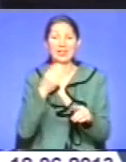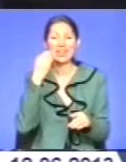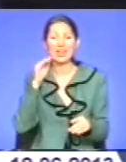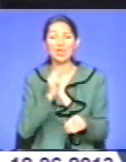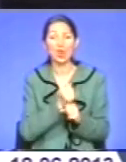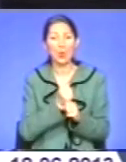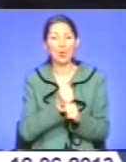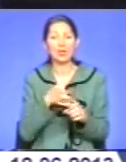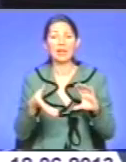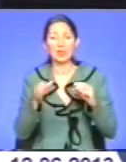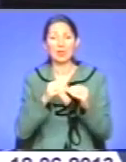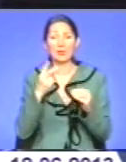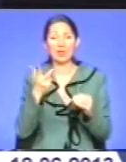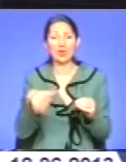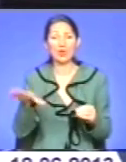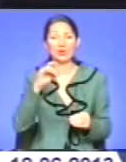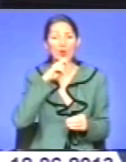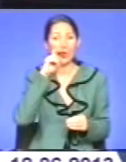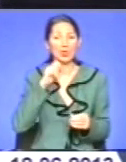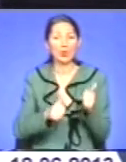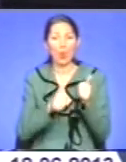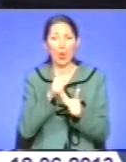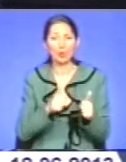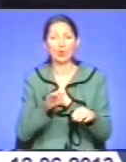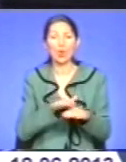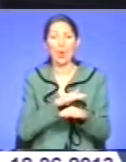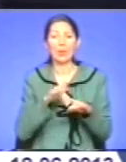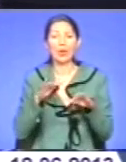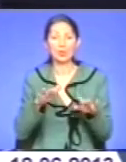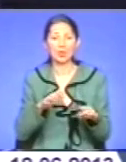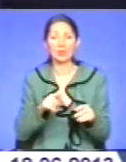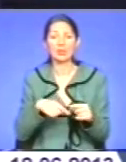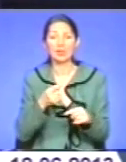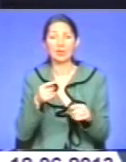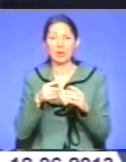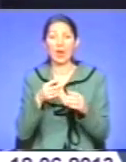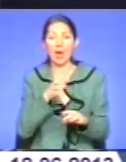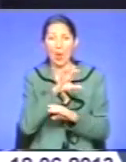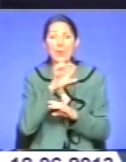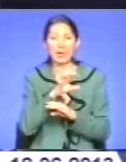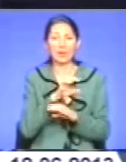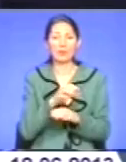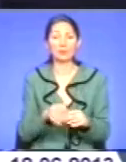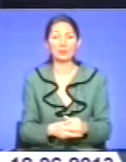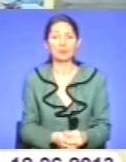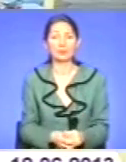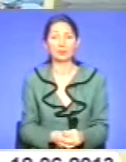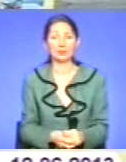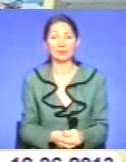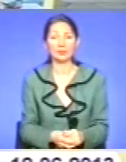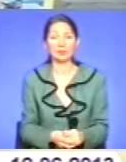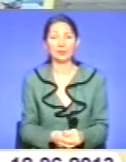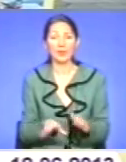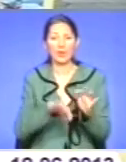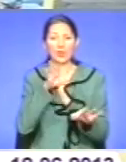за результатами третього всеукраїнського конкурсу «Благодійність крізь призму об'єктива». Деталі у сюжеті.